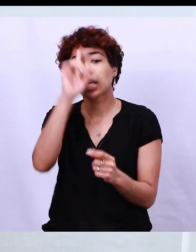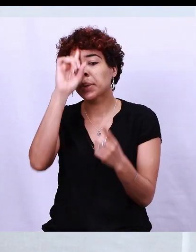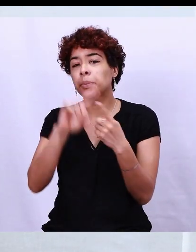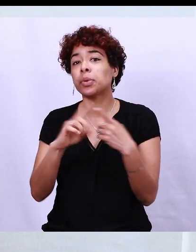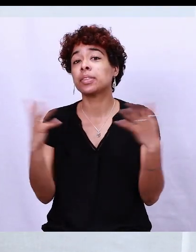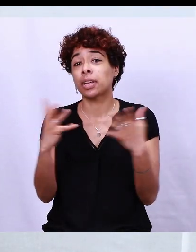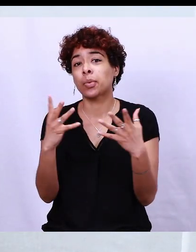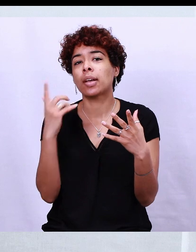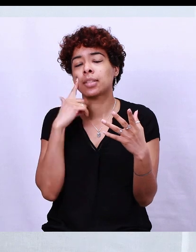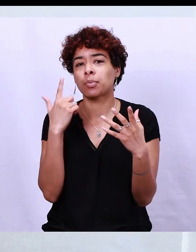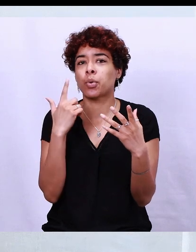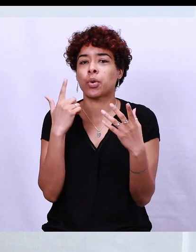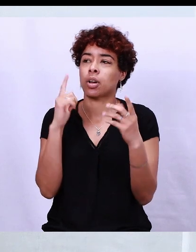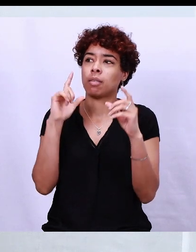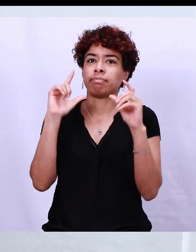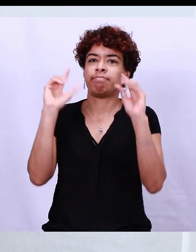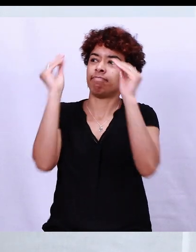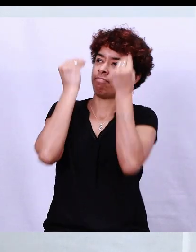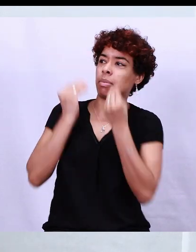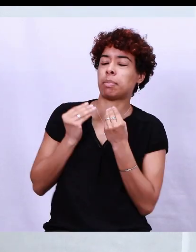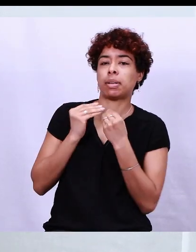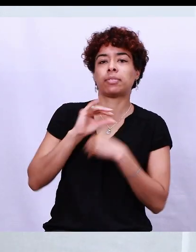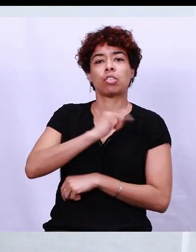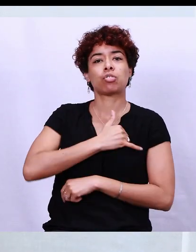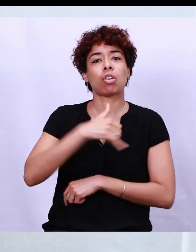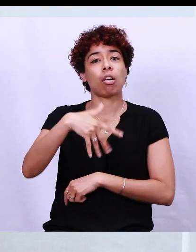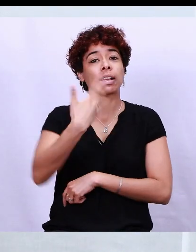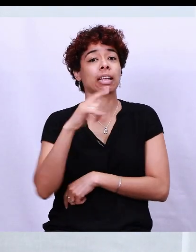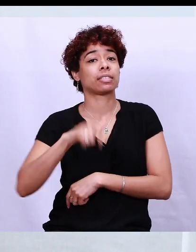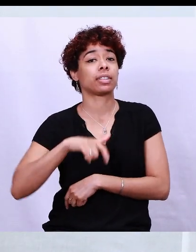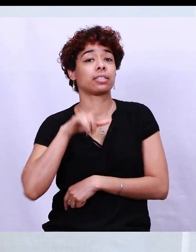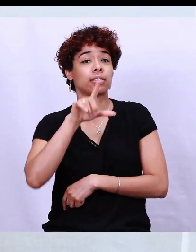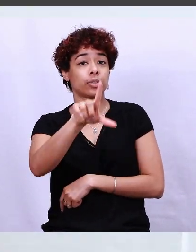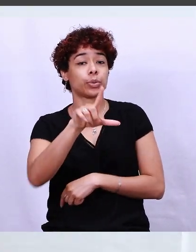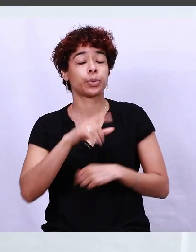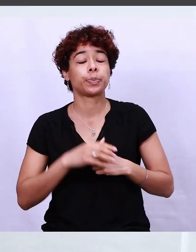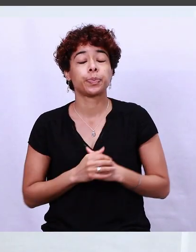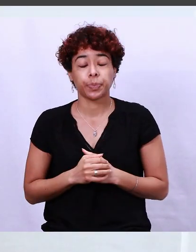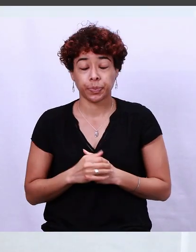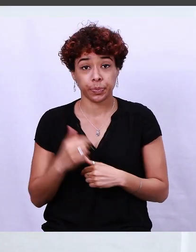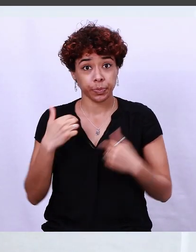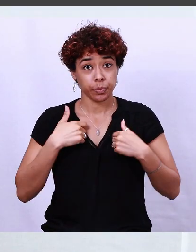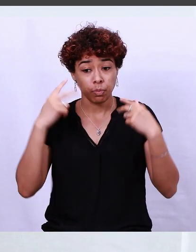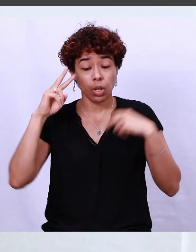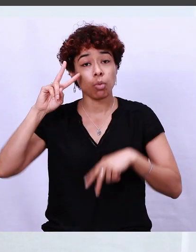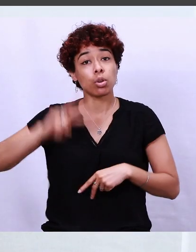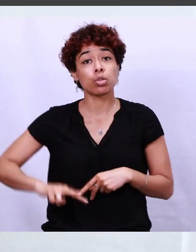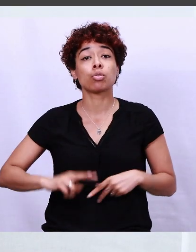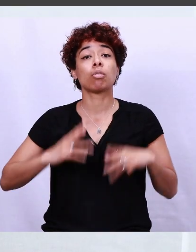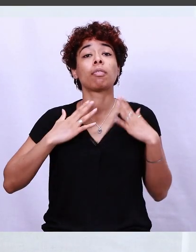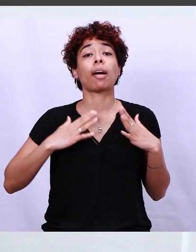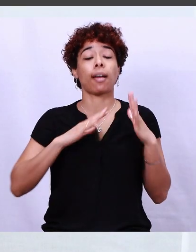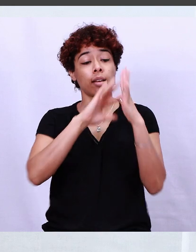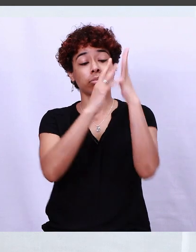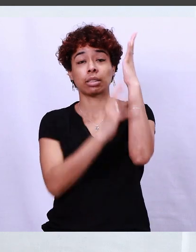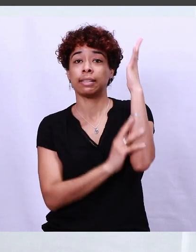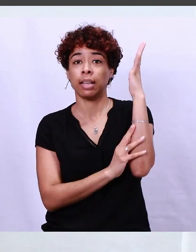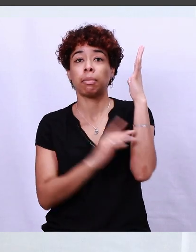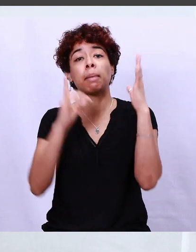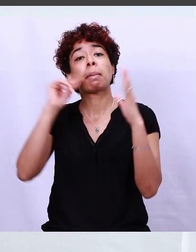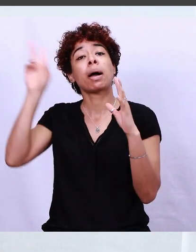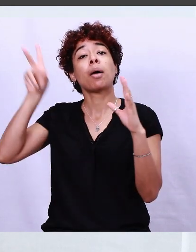c'est l'émondage. Jean 15, verset 2, c'est Jésus qui parle et qui dit « Je suis le vrai cep et mon Père est le